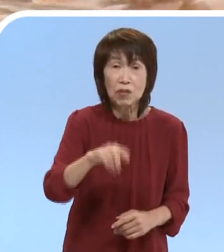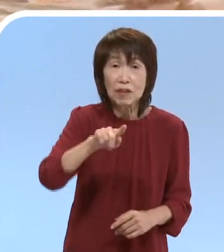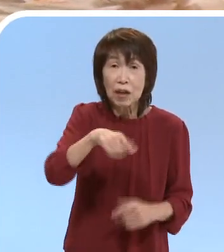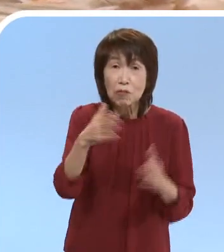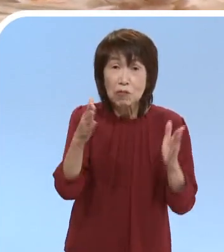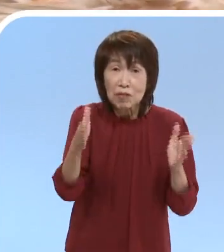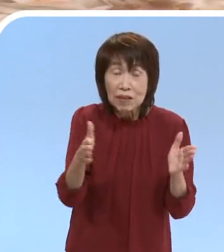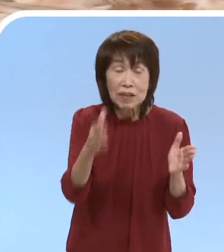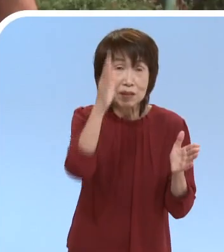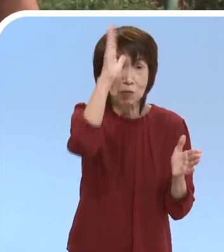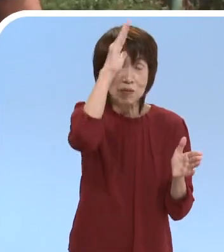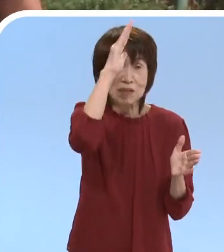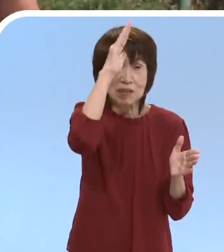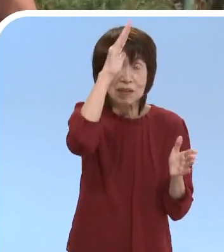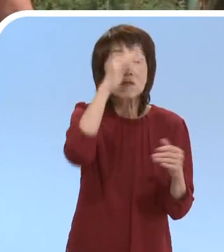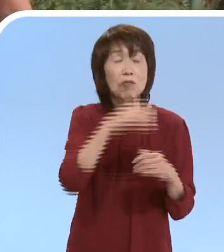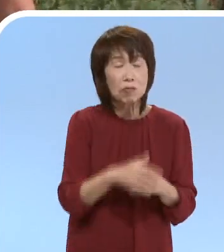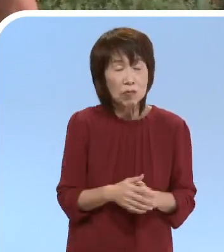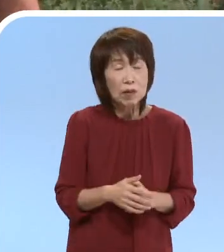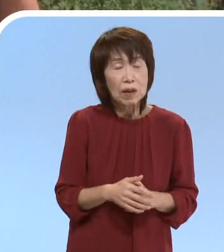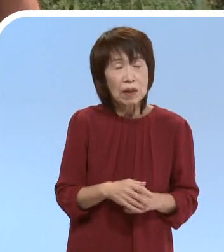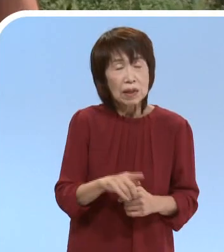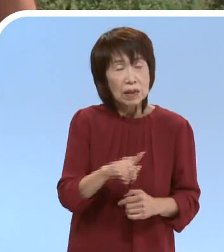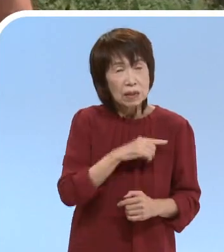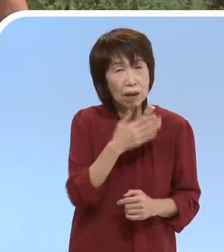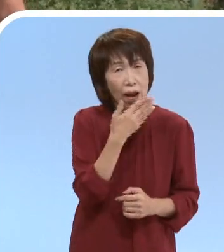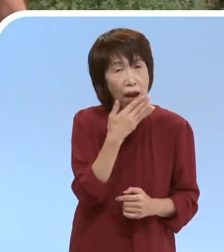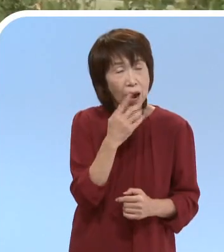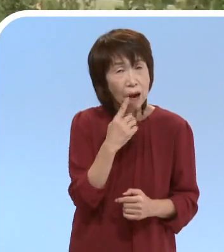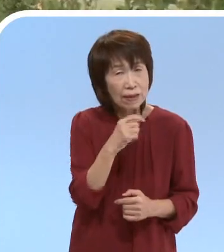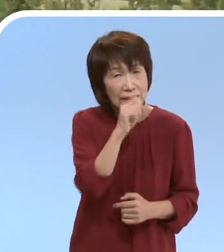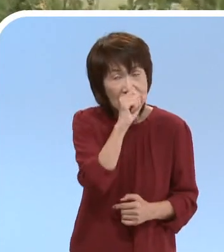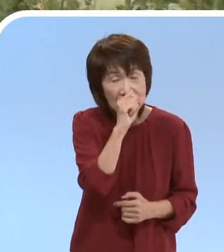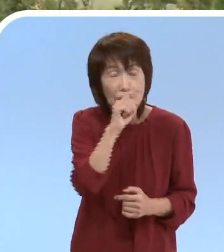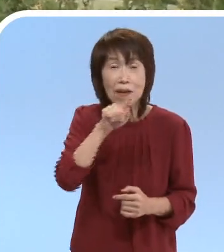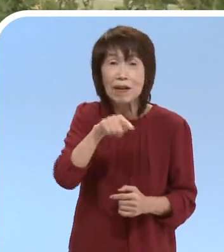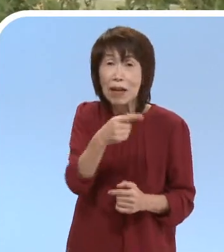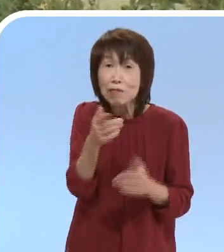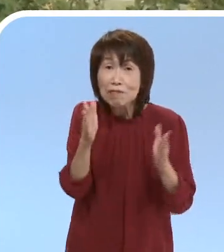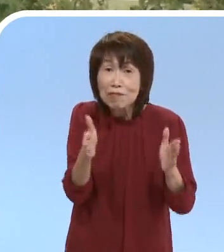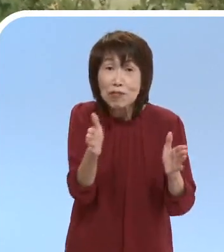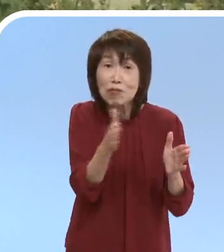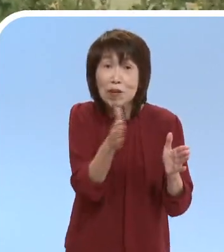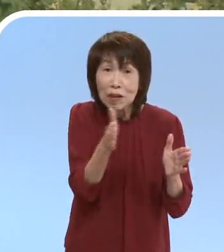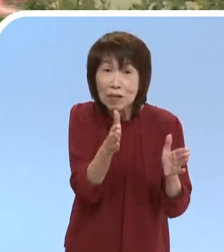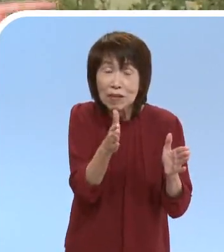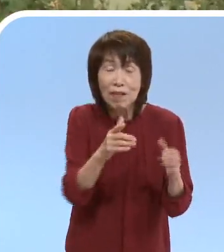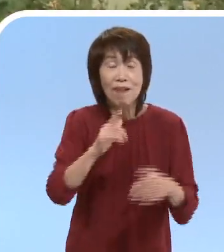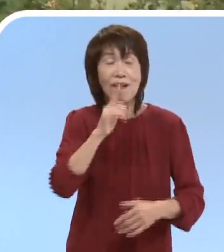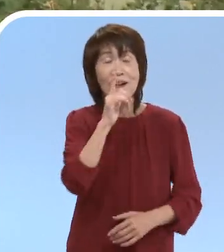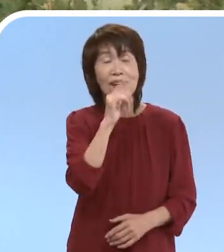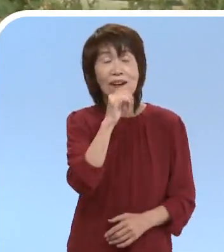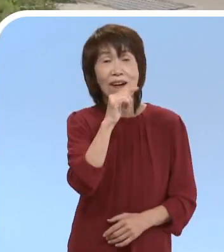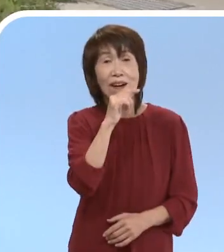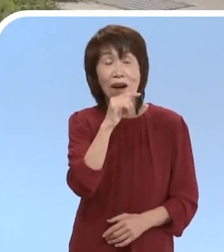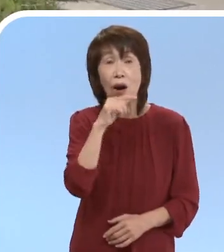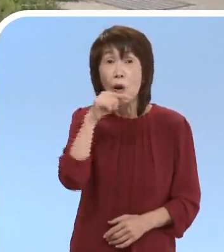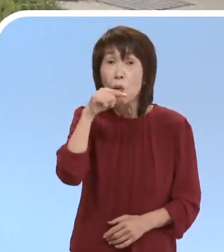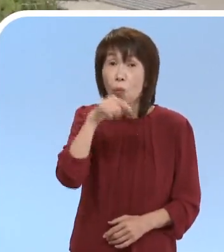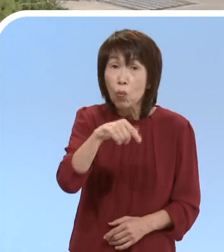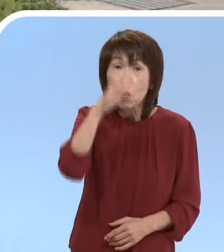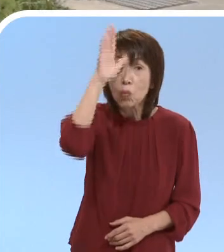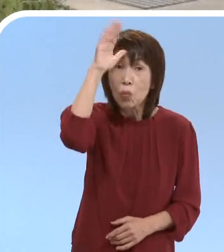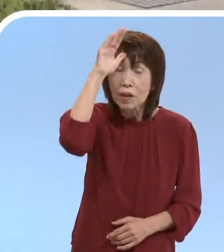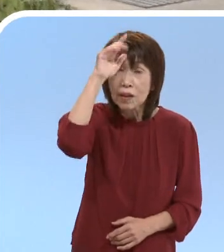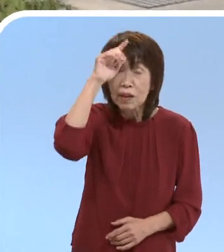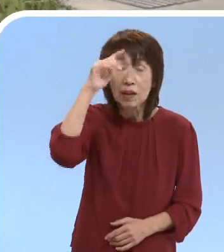鶏です。やっぱり100日前後っていうのがベストなんかなっていう。 へえ、そのバンス100日鶏が鶏